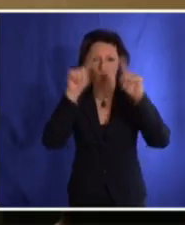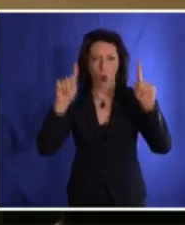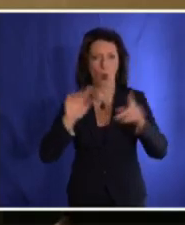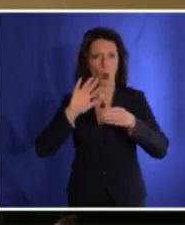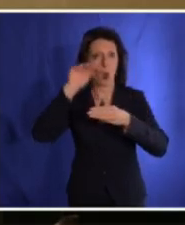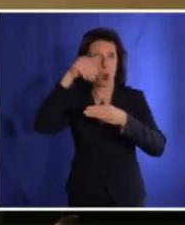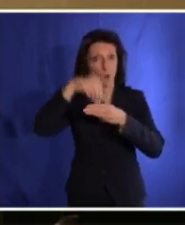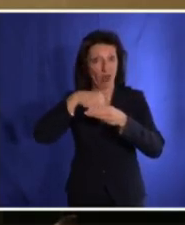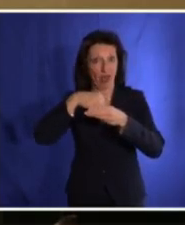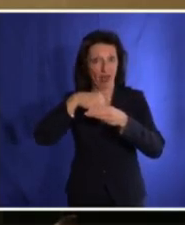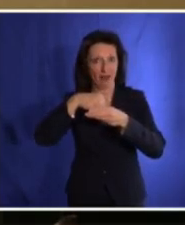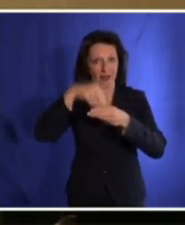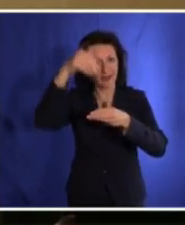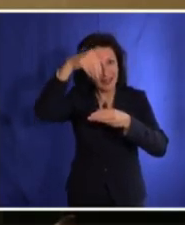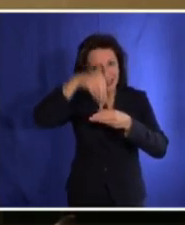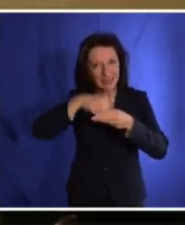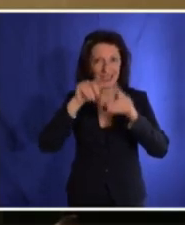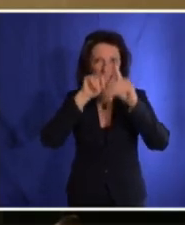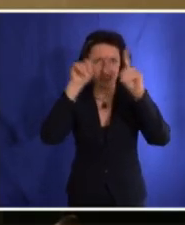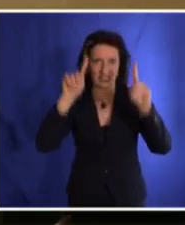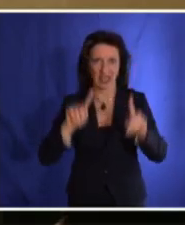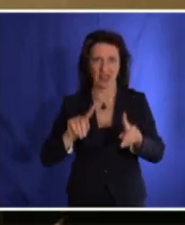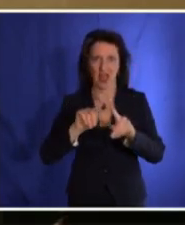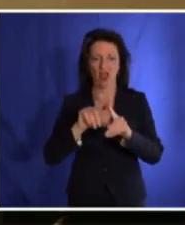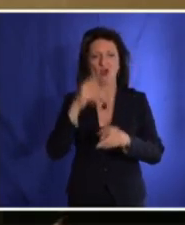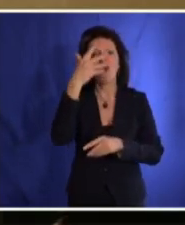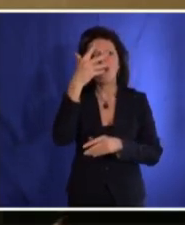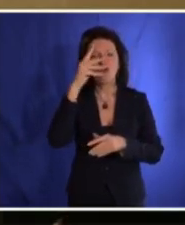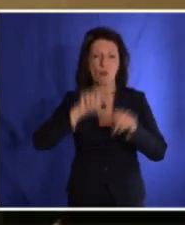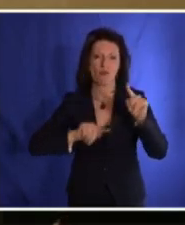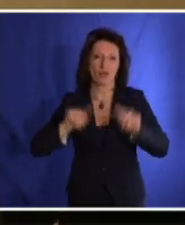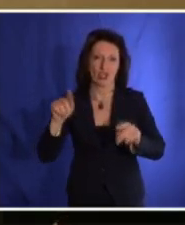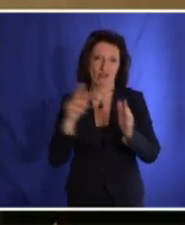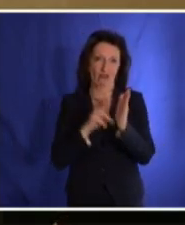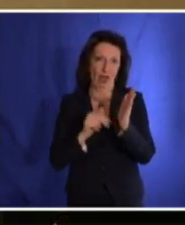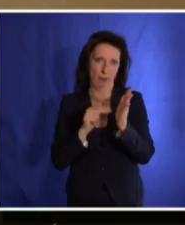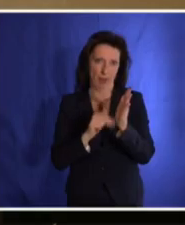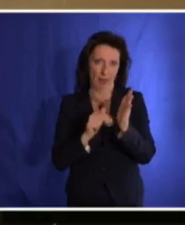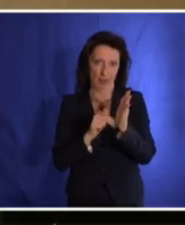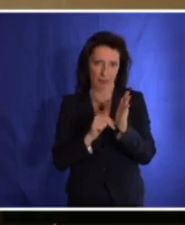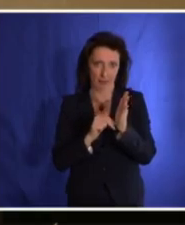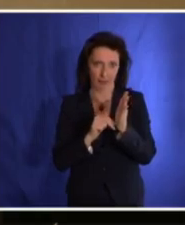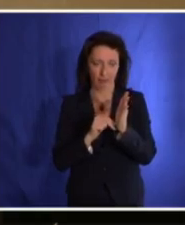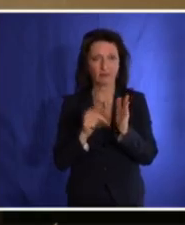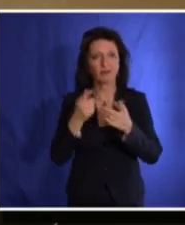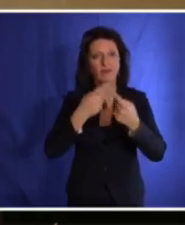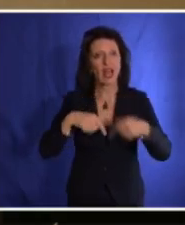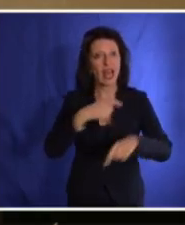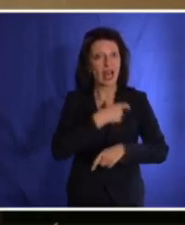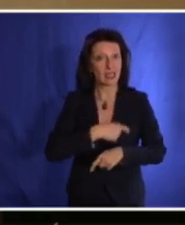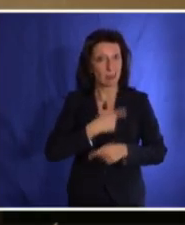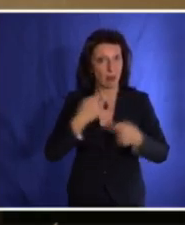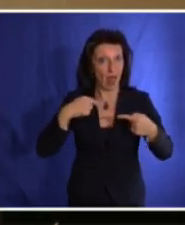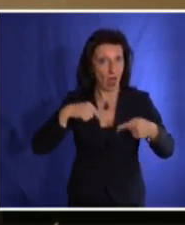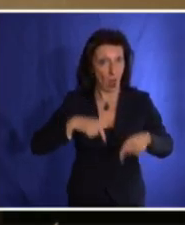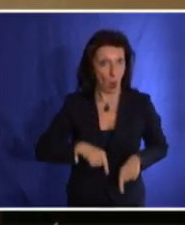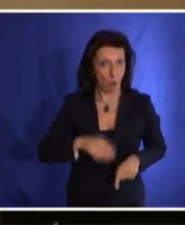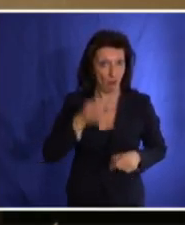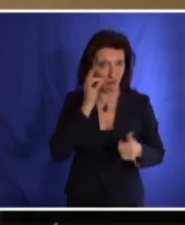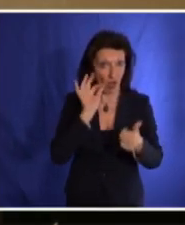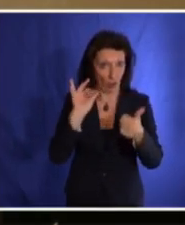5 verschiedenfärbigen Stimmzettel befinden. Für die Landesparteiobfrau in